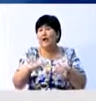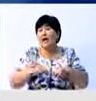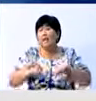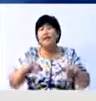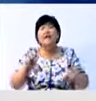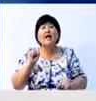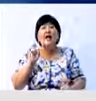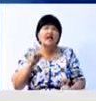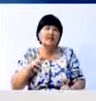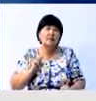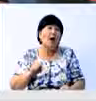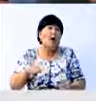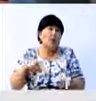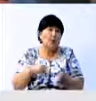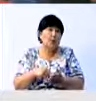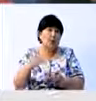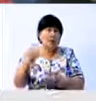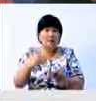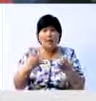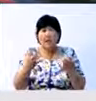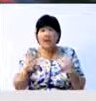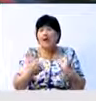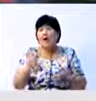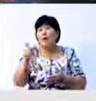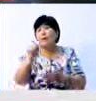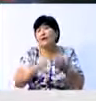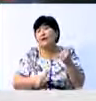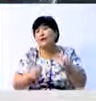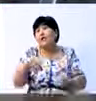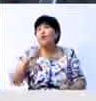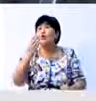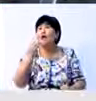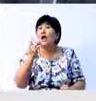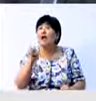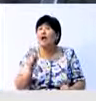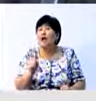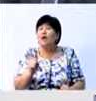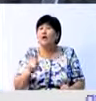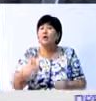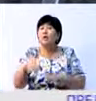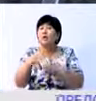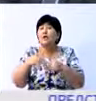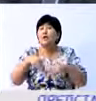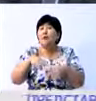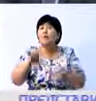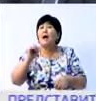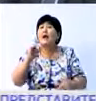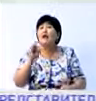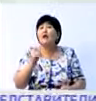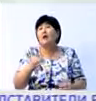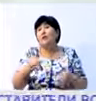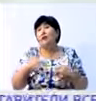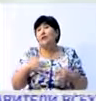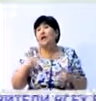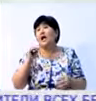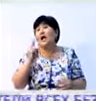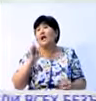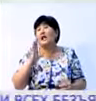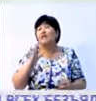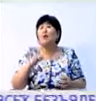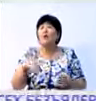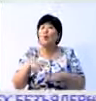акима города. В программе «Дня города» поэтические состязания мушейра, международный парад байкеров, праздничный карнавал, уличные